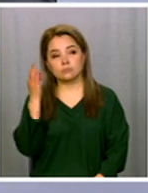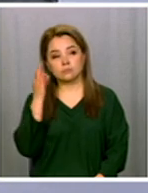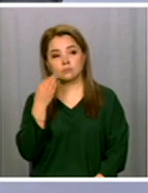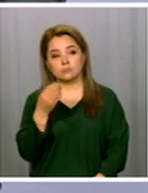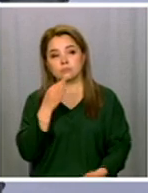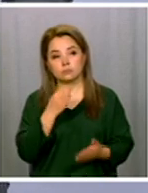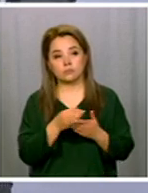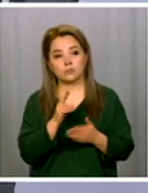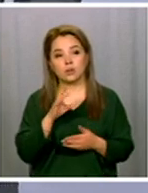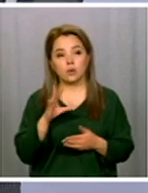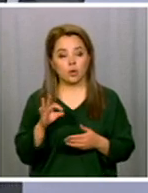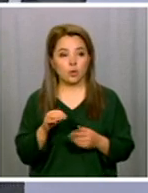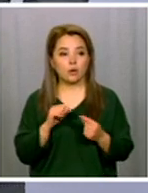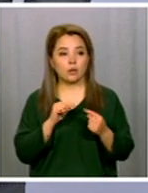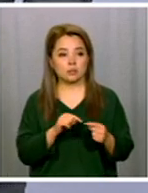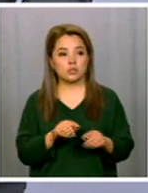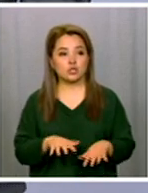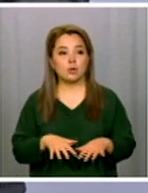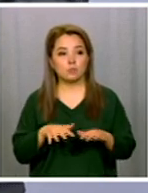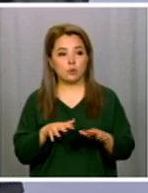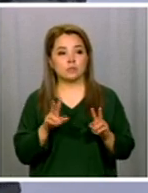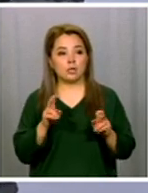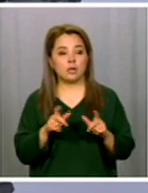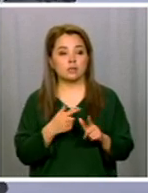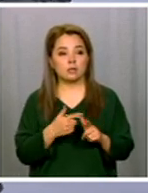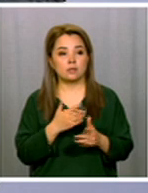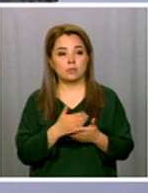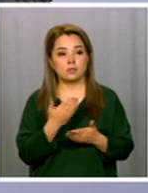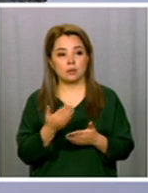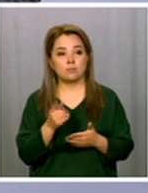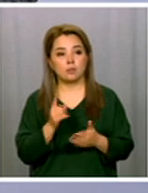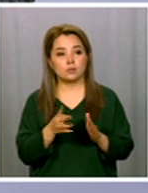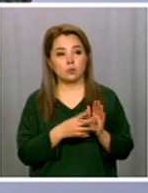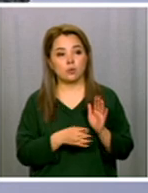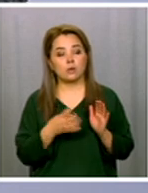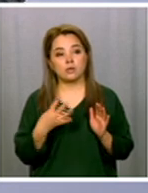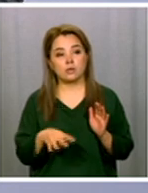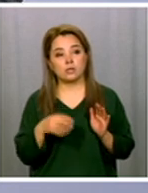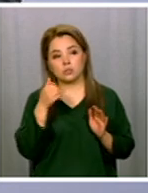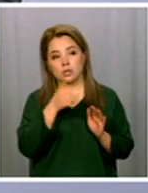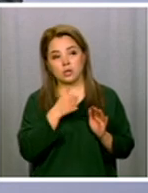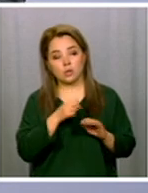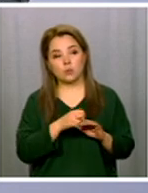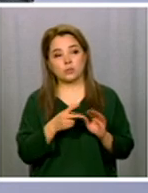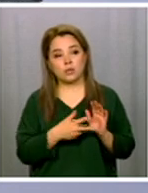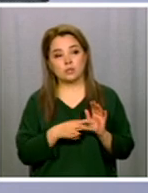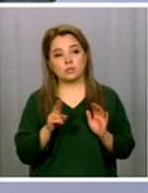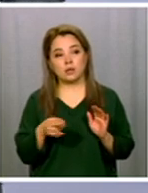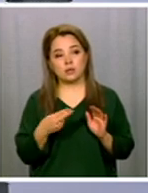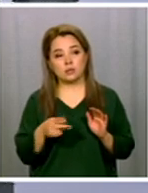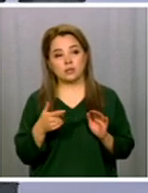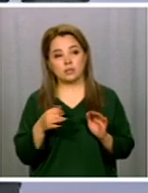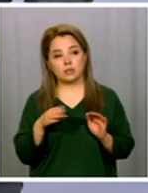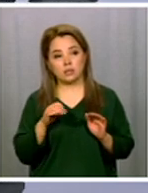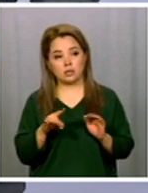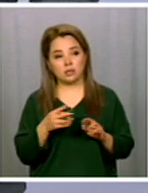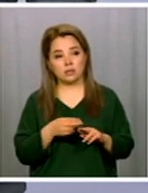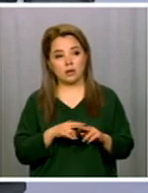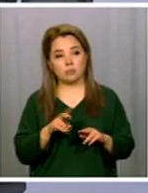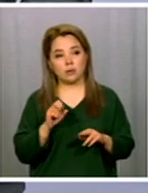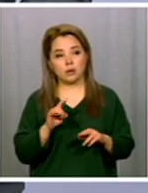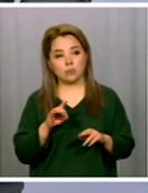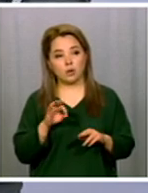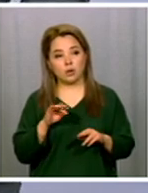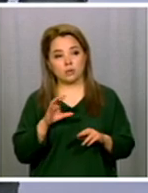Германияның ксро қарсы шабуыл тақырыбына келетін болсақ, 1940 жылы 18 желтоқсанда Адольф Гитлер Барбаросса